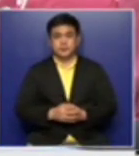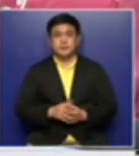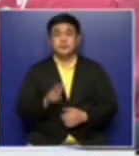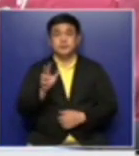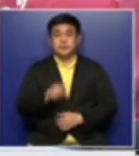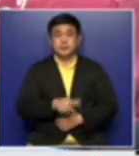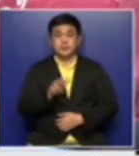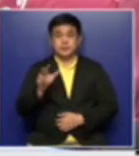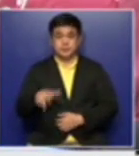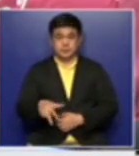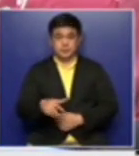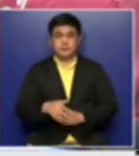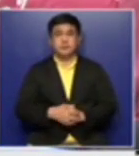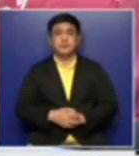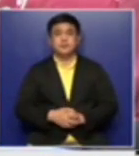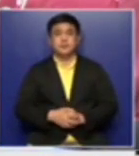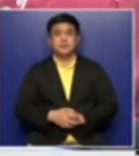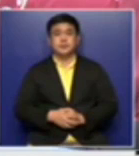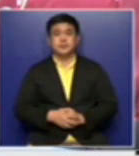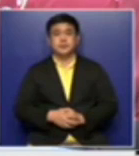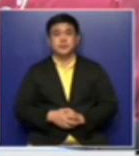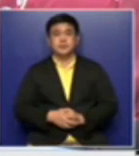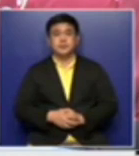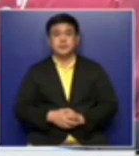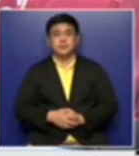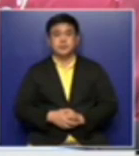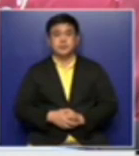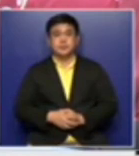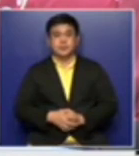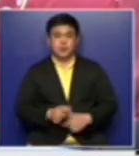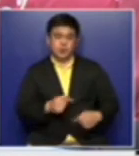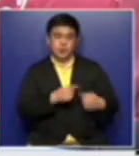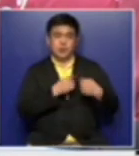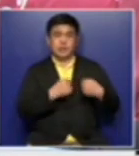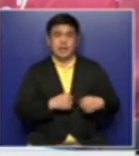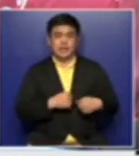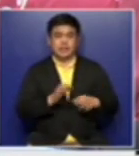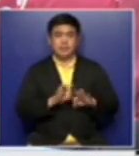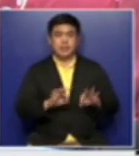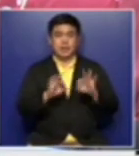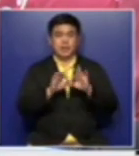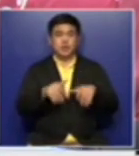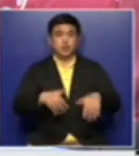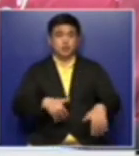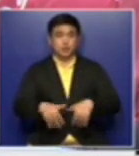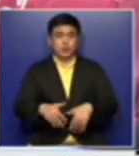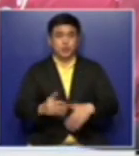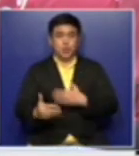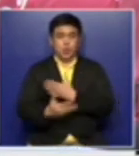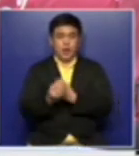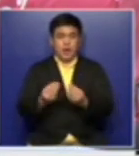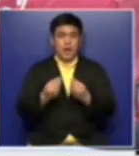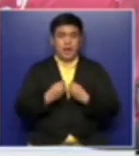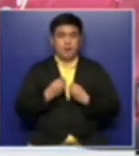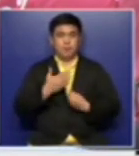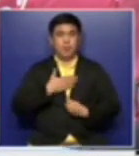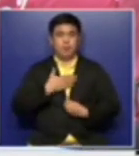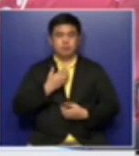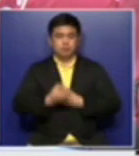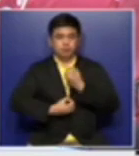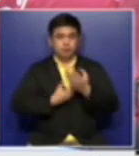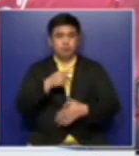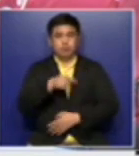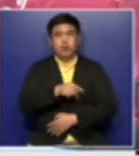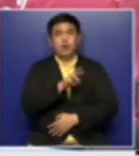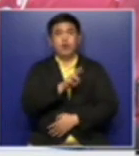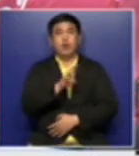ยขอขอบคุณพรรคเพื่อไทยหัวใจคือประชาชนที่กรุณาแบ่งปันเวลาอันน้อยนิดให้กระผมได้อภิปรายร่างพระ